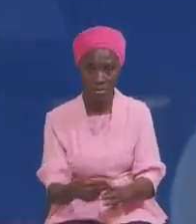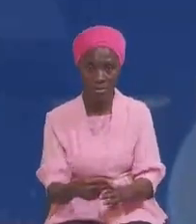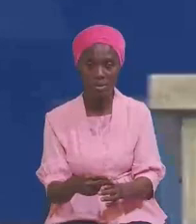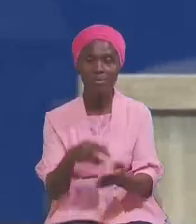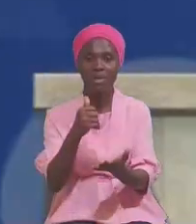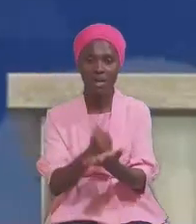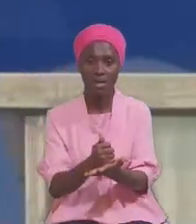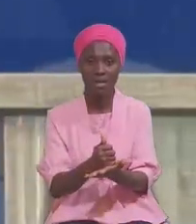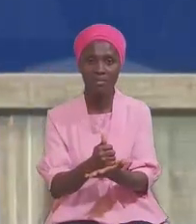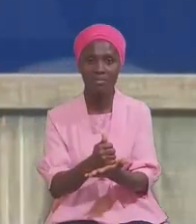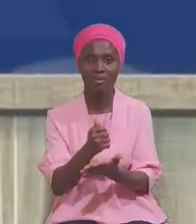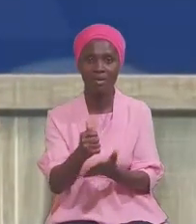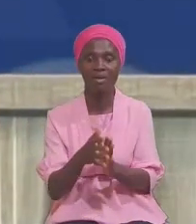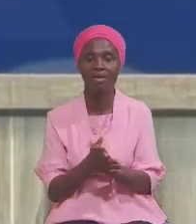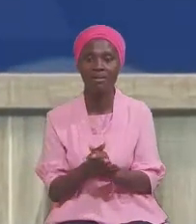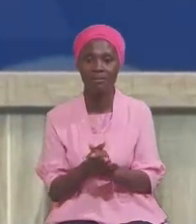nom de Jésus-Christ.